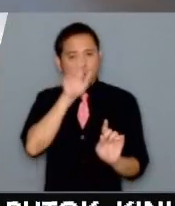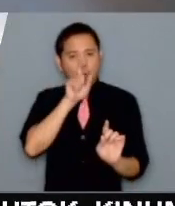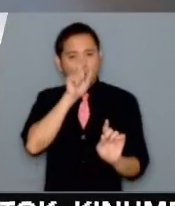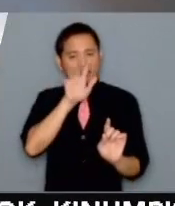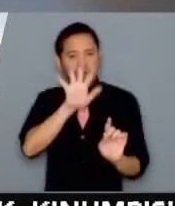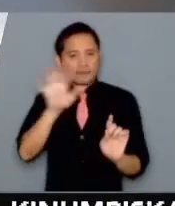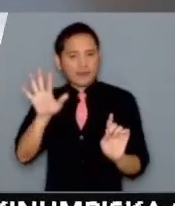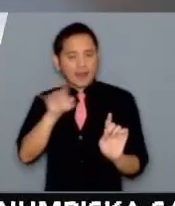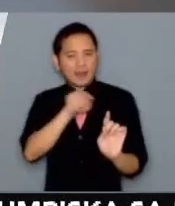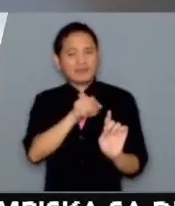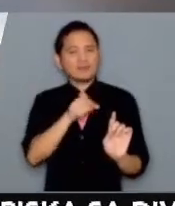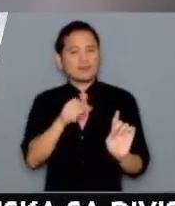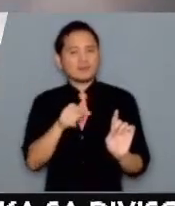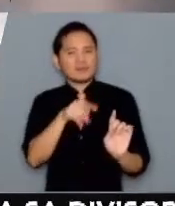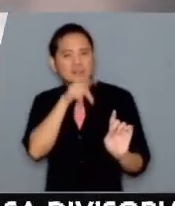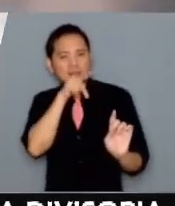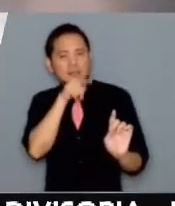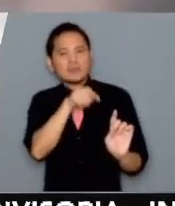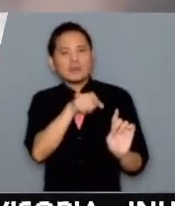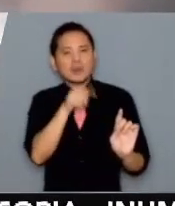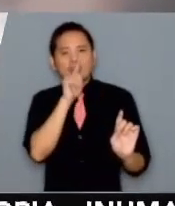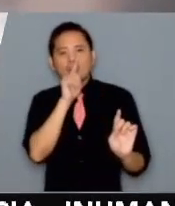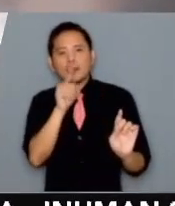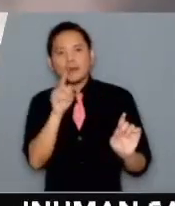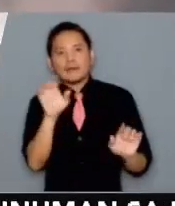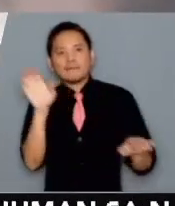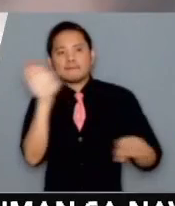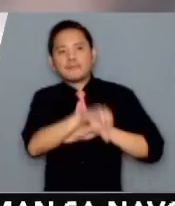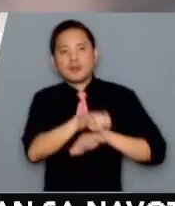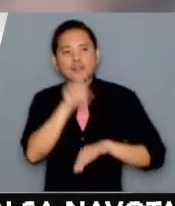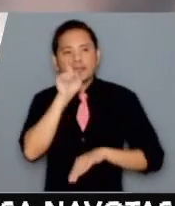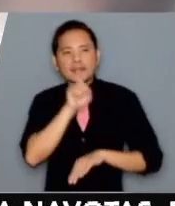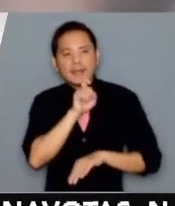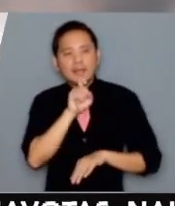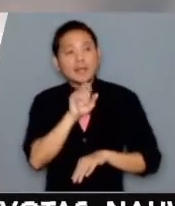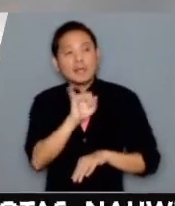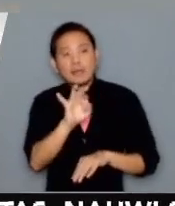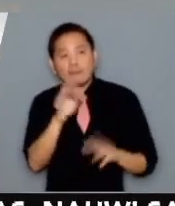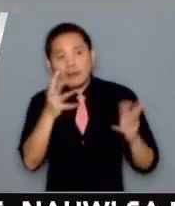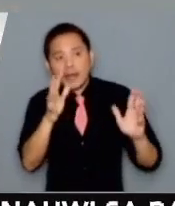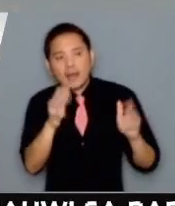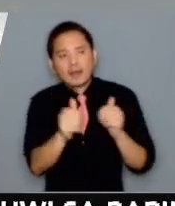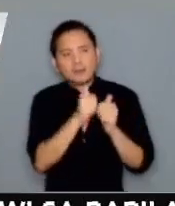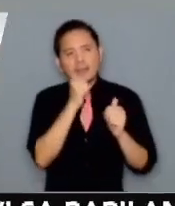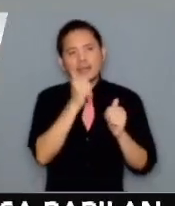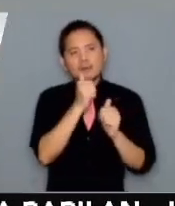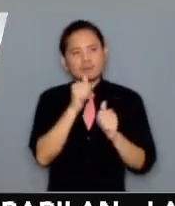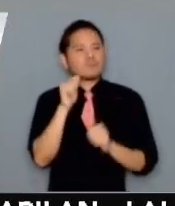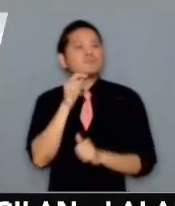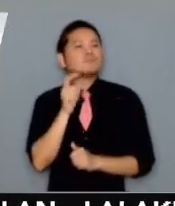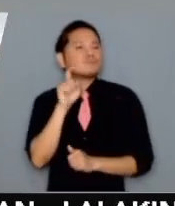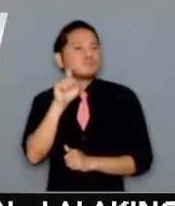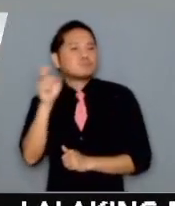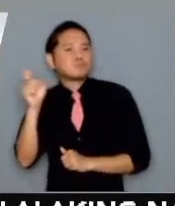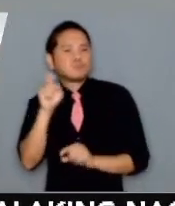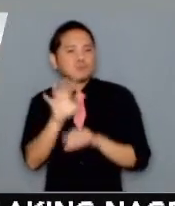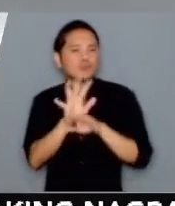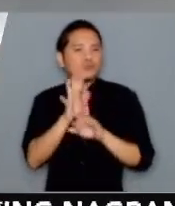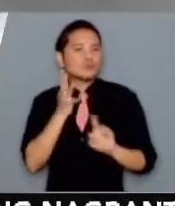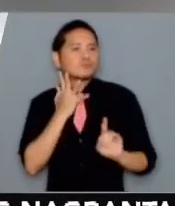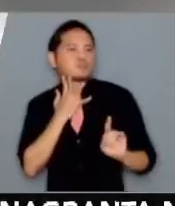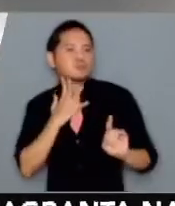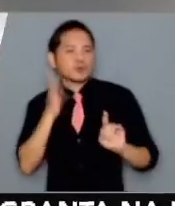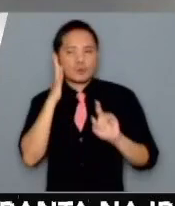biktima. Ikakalat daw niya ang mga pribadong larawan ng biktima online kung hindi makikipagkita sa kanya. Kasunod ng sumbong ng